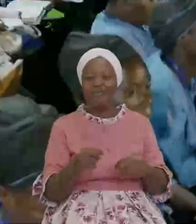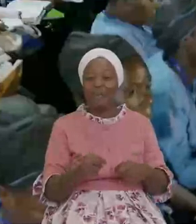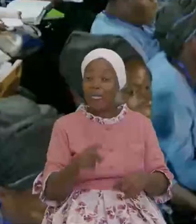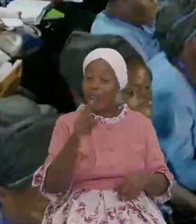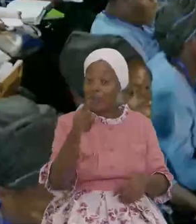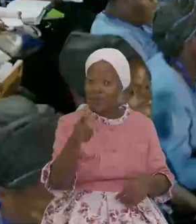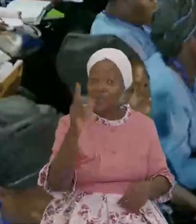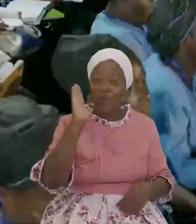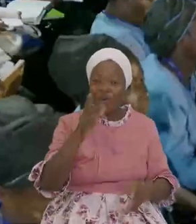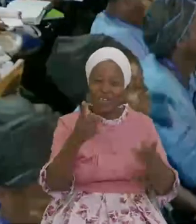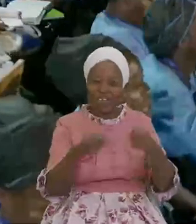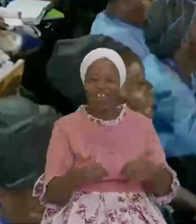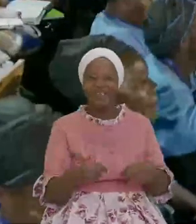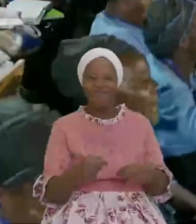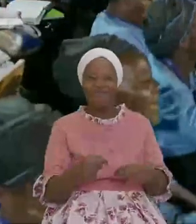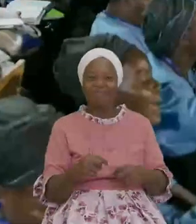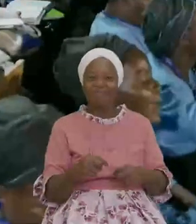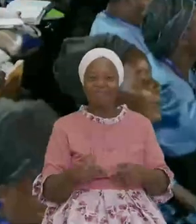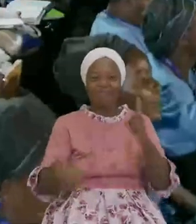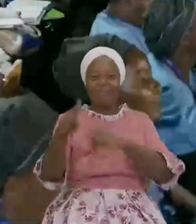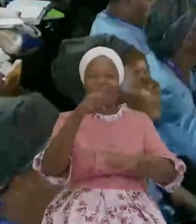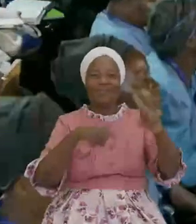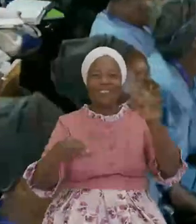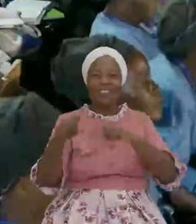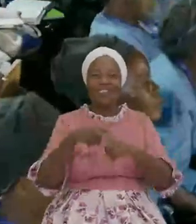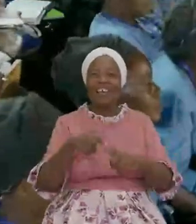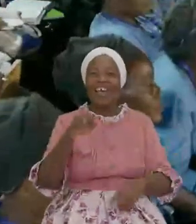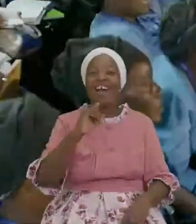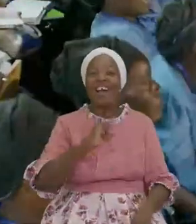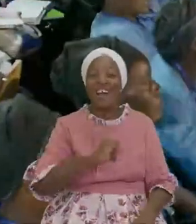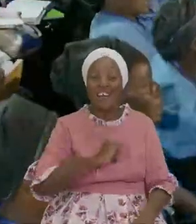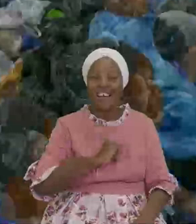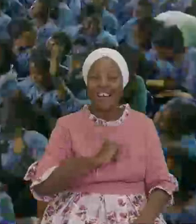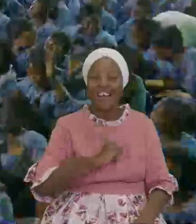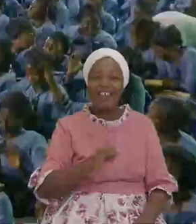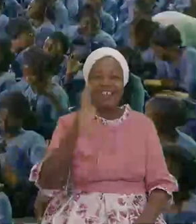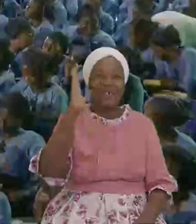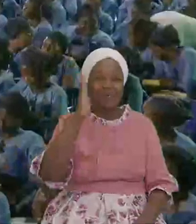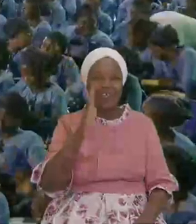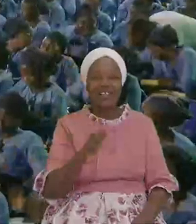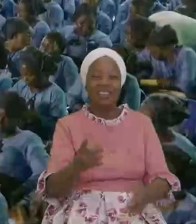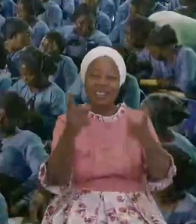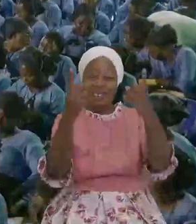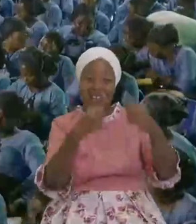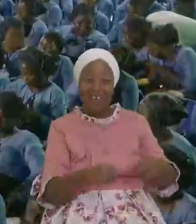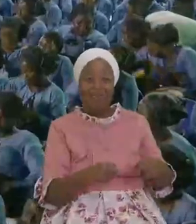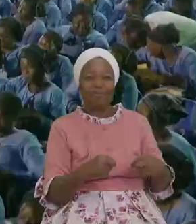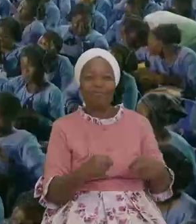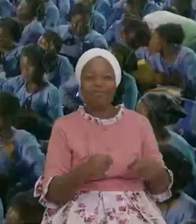Tu viendras. Tu vas venir. Dis, je vais